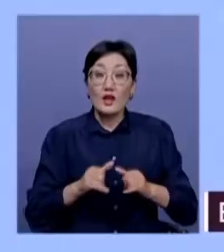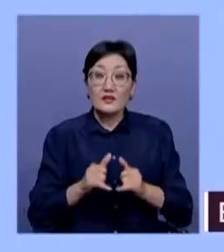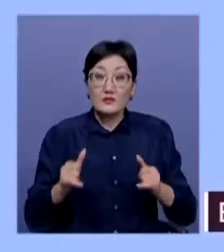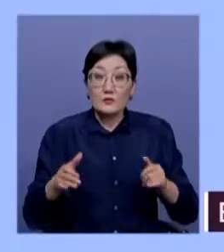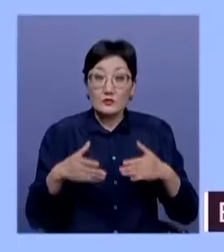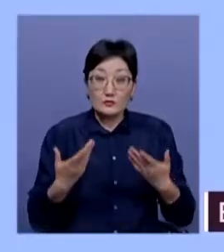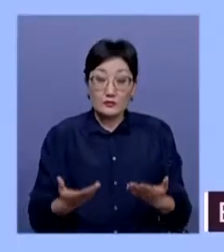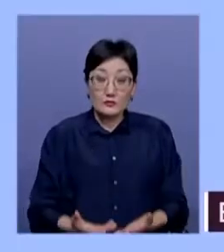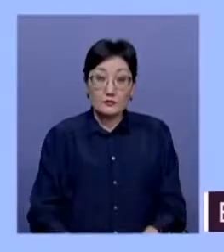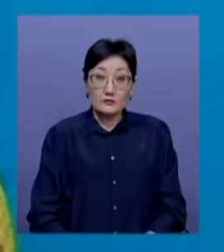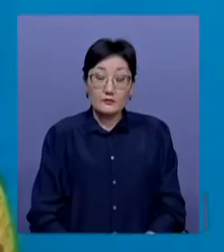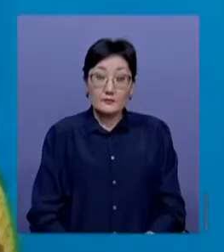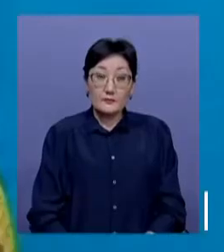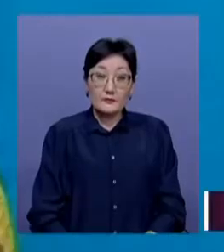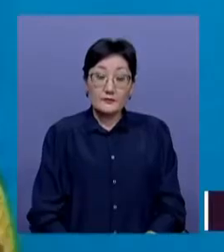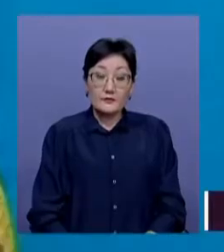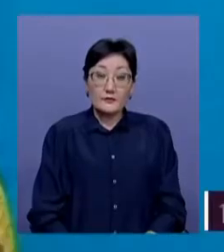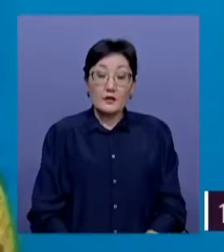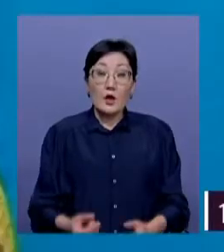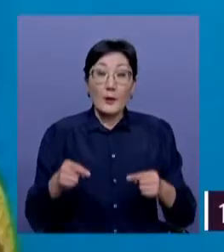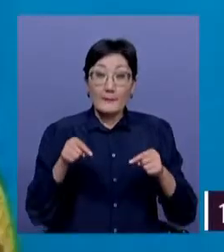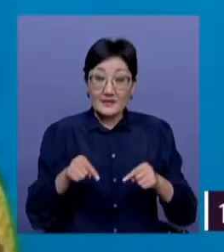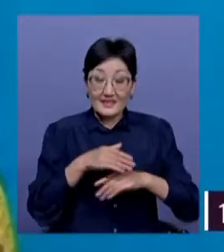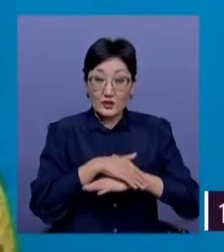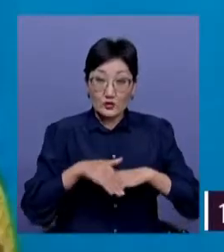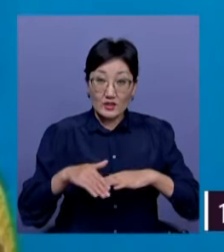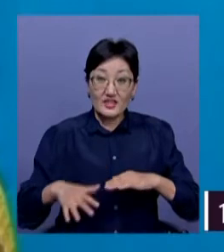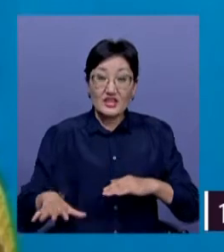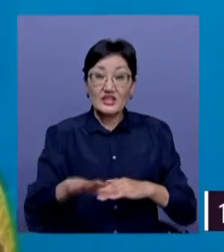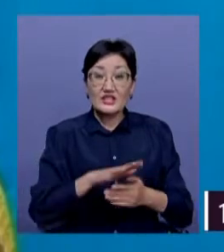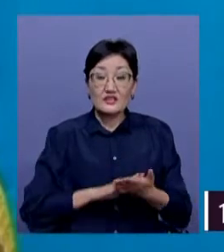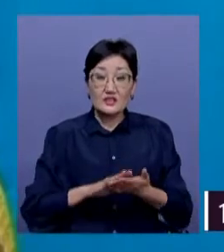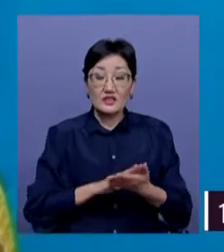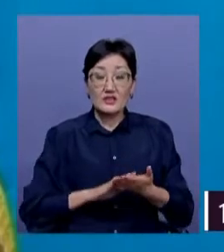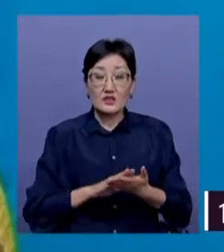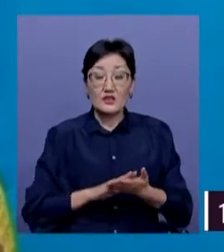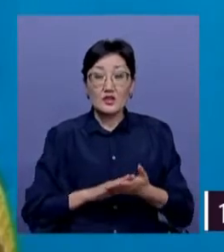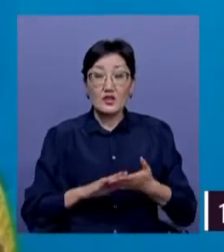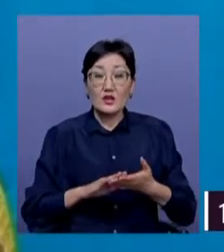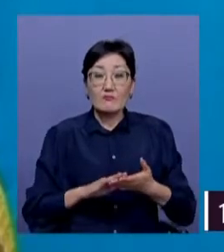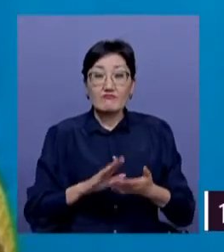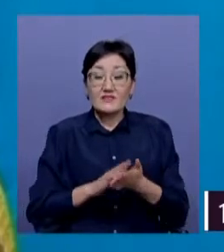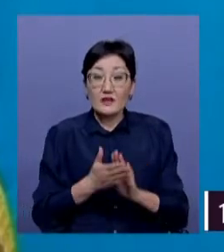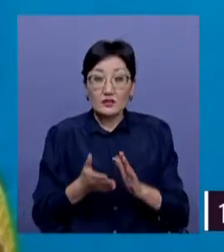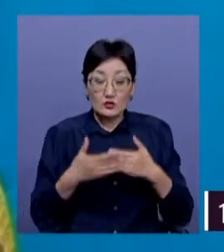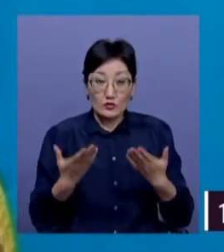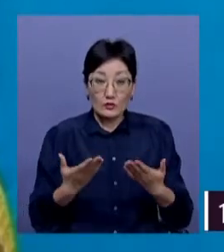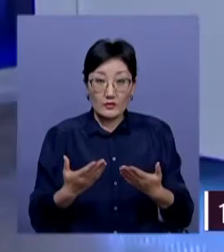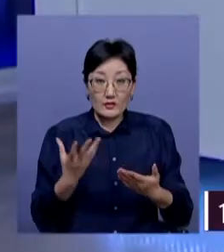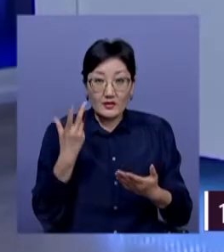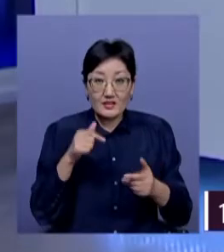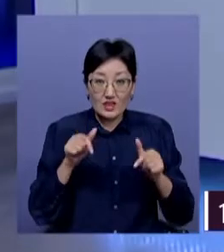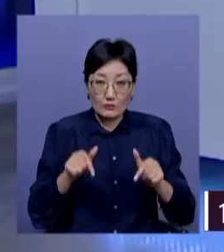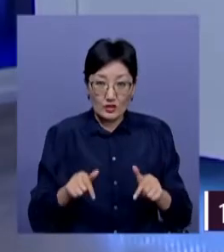қалып қойған. Именно біздің көше жағында ешқандай жағдай жасалмаған. Қашан бұл